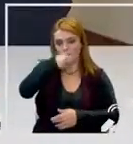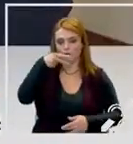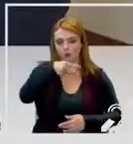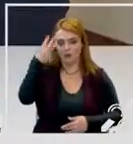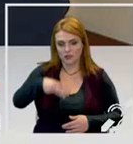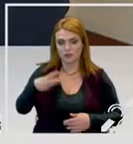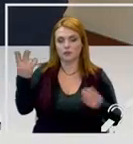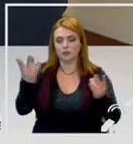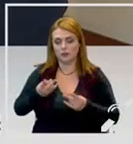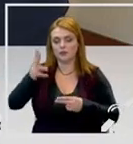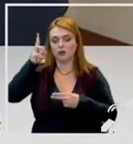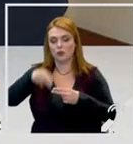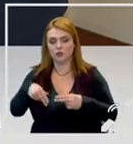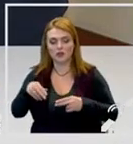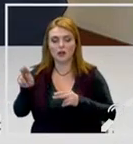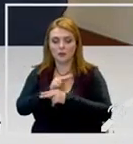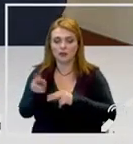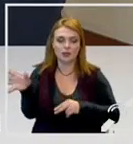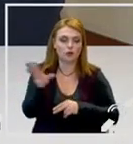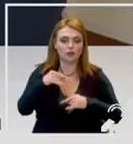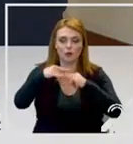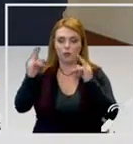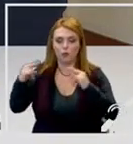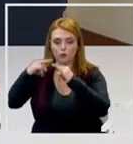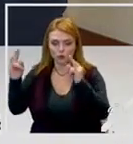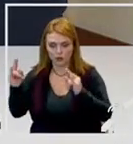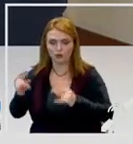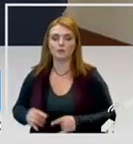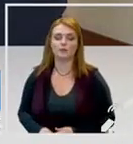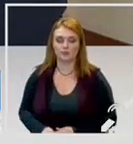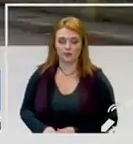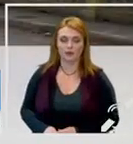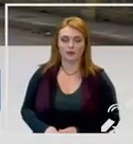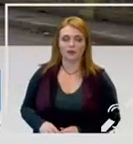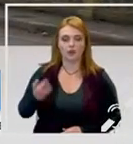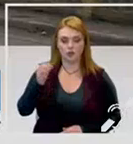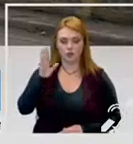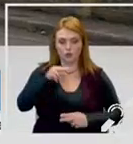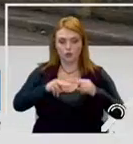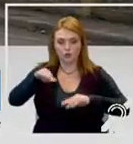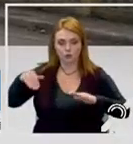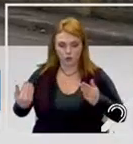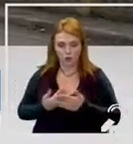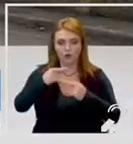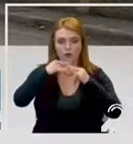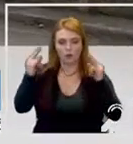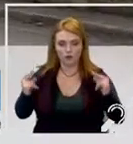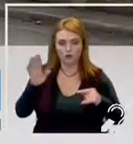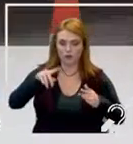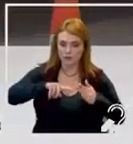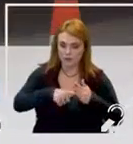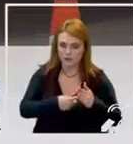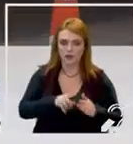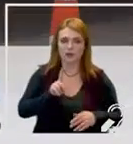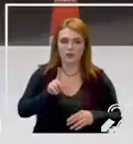finisăm reabilitarea tuturor podurilor care le avem, dar și să construim poduri noi. Noi vom insista ca